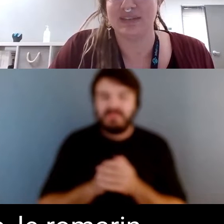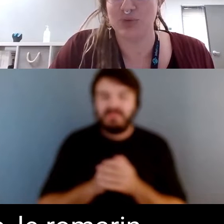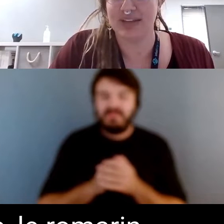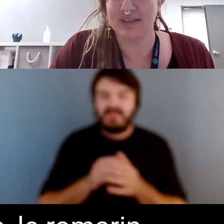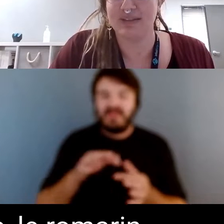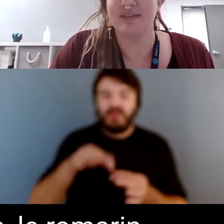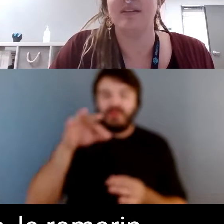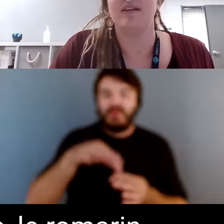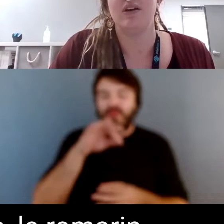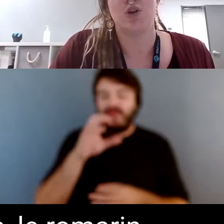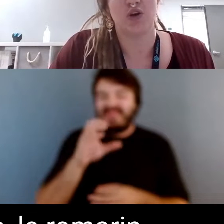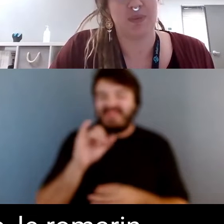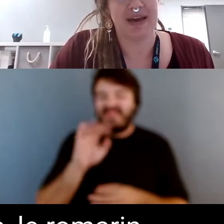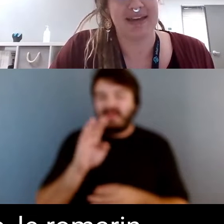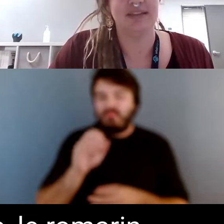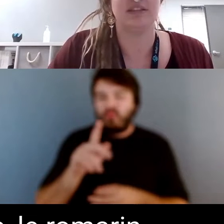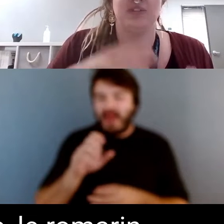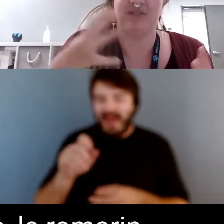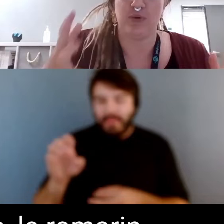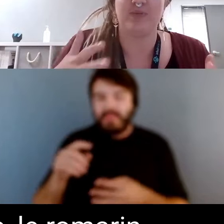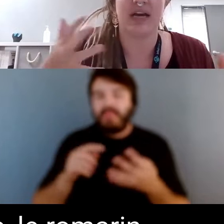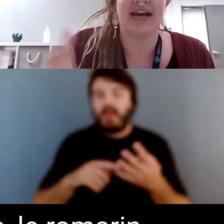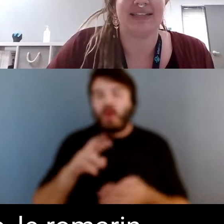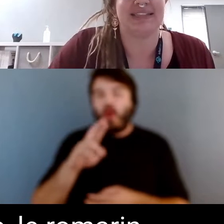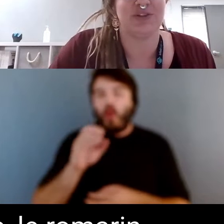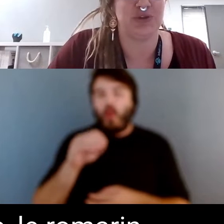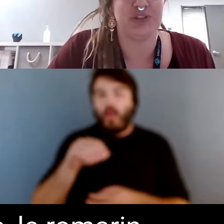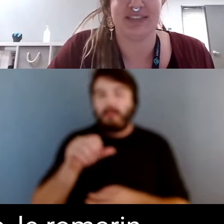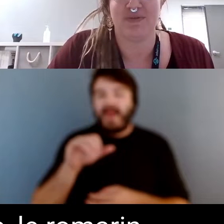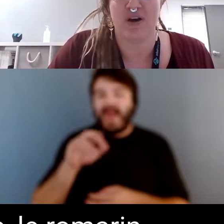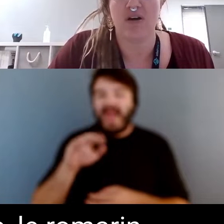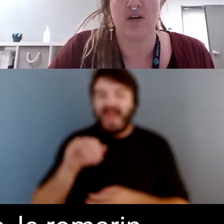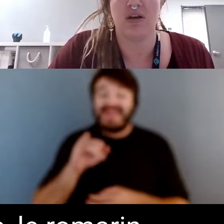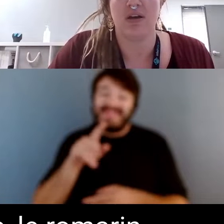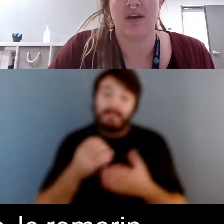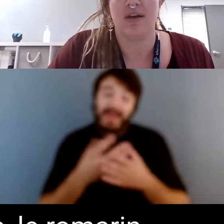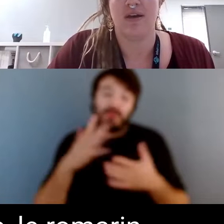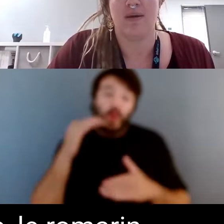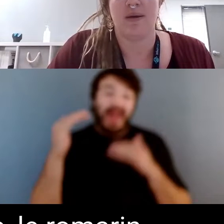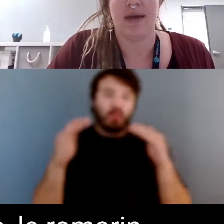la ciboulette, le romarin, si vous avez un plant assez adulte, assez fort,